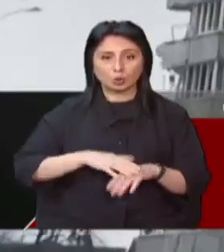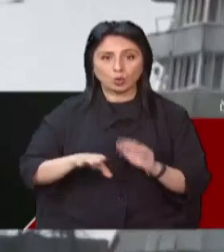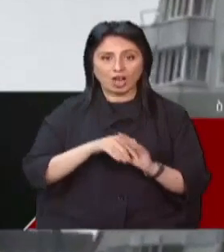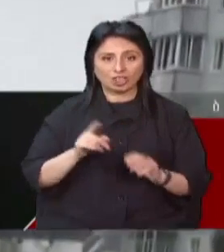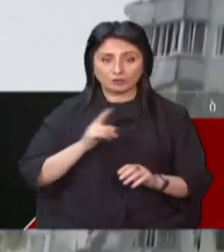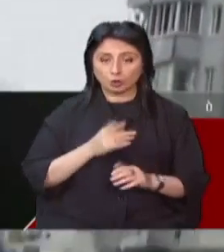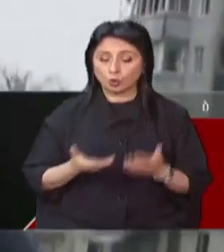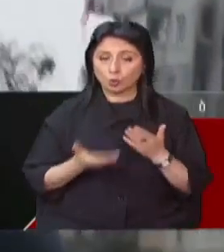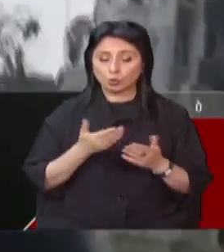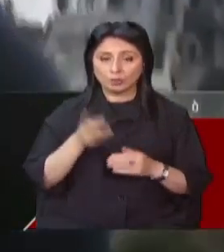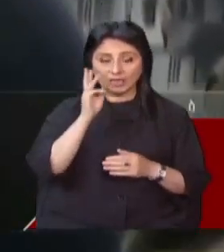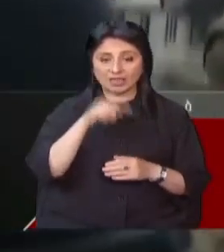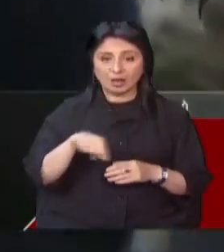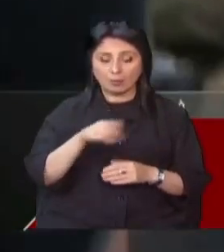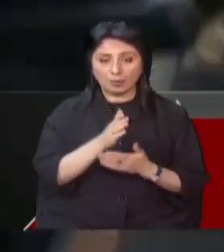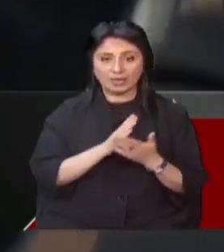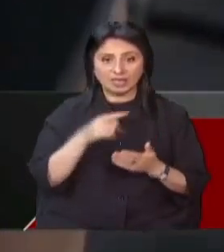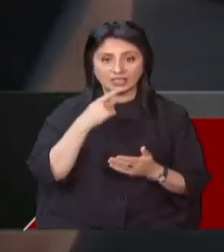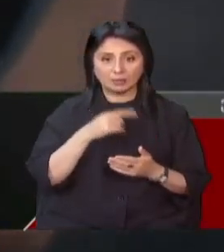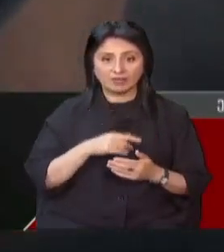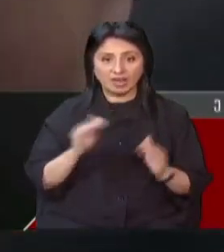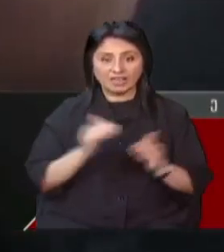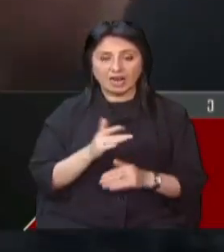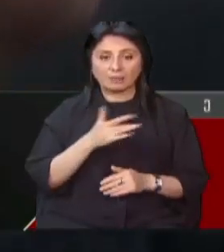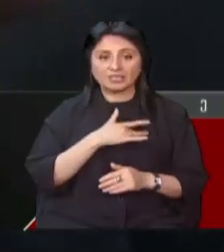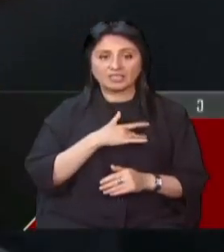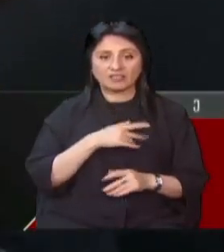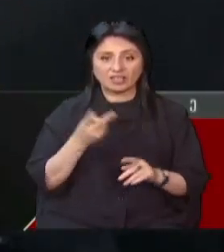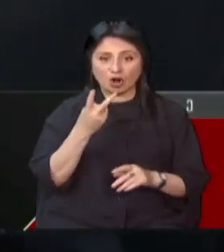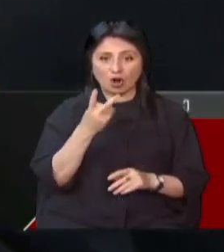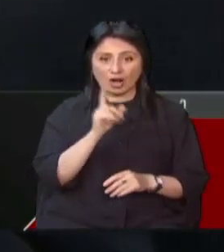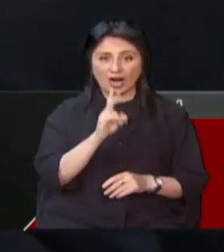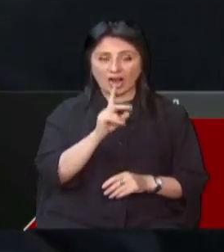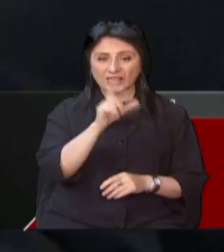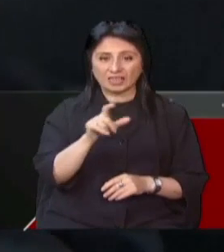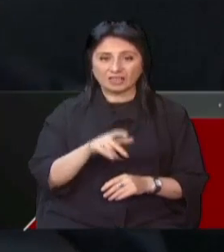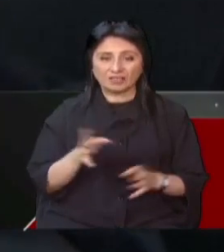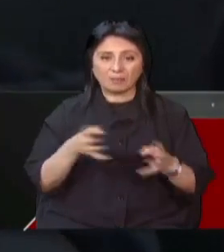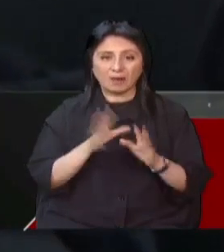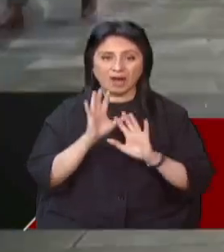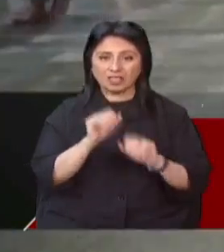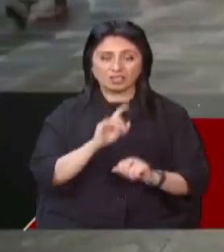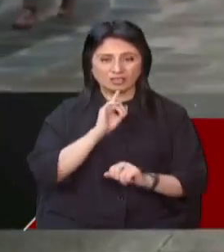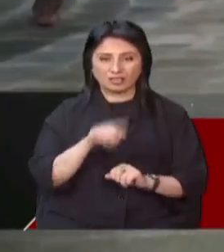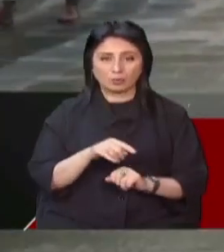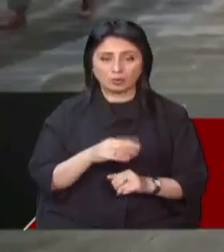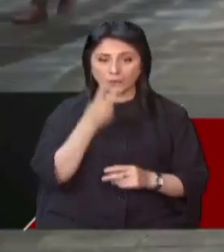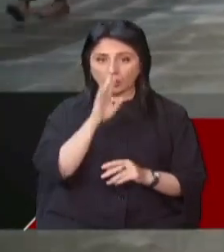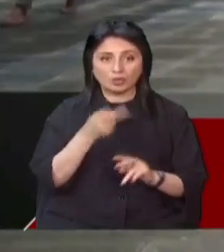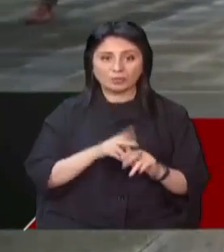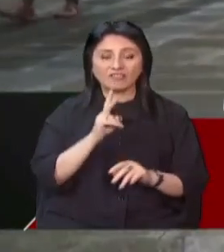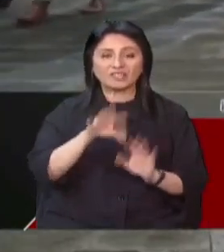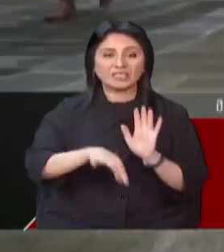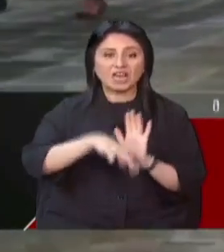არჩევნები ელის. თუმცა, როგორც დიპლომატების ნაწილი ამბობს, ნაკლებ სავარაუდოა, რომ ამ ორ კანდიდატს ალიანსში დიდი მხარდაჭერა ჰქონდეთ. მიუხედავად იმისა, თუ